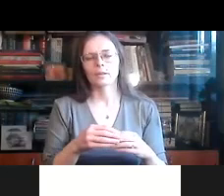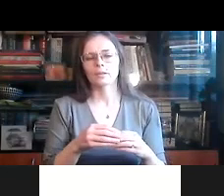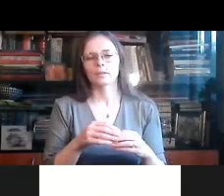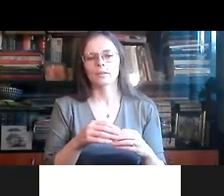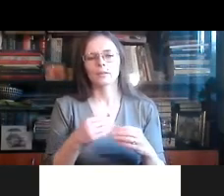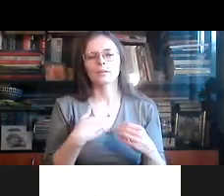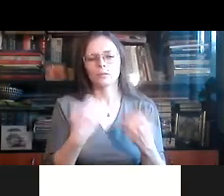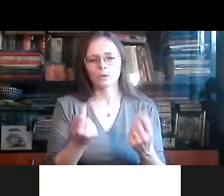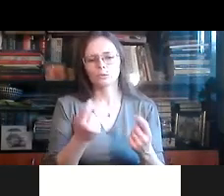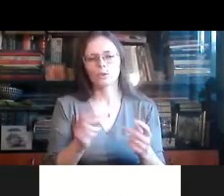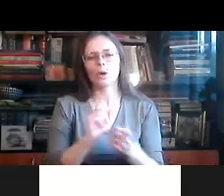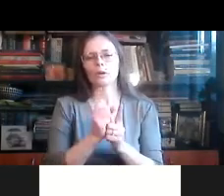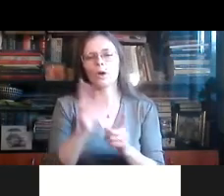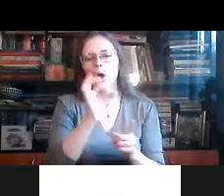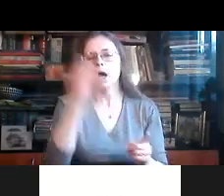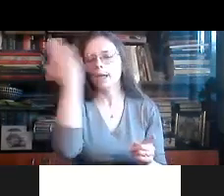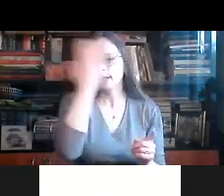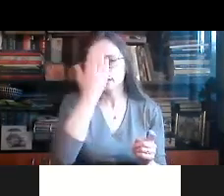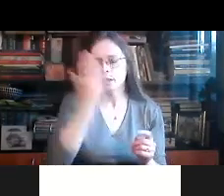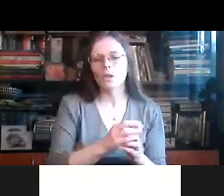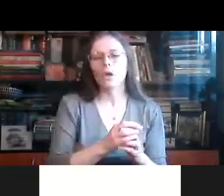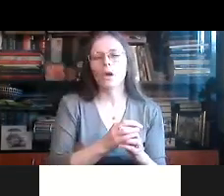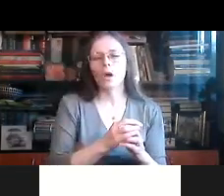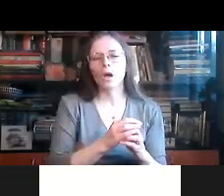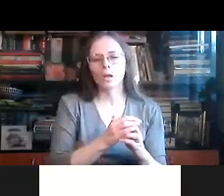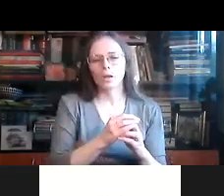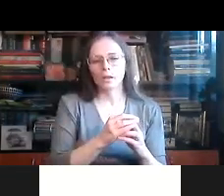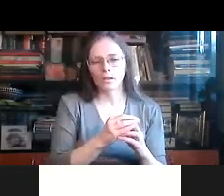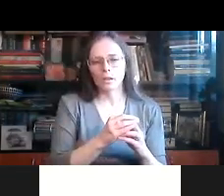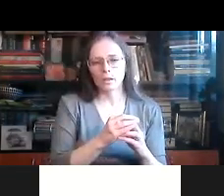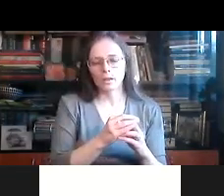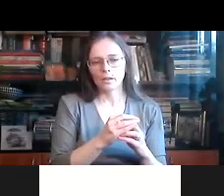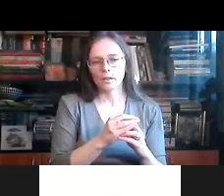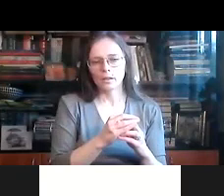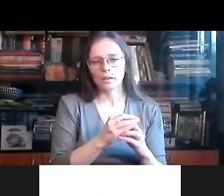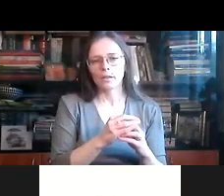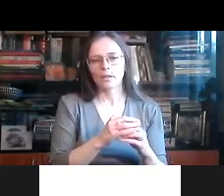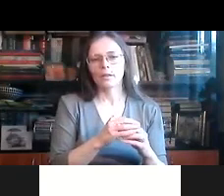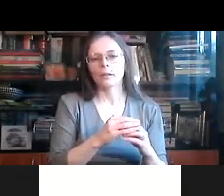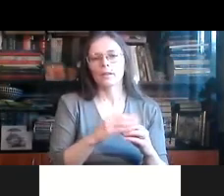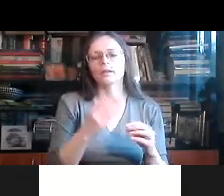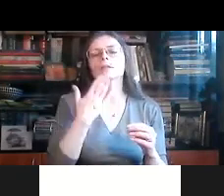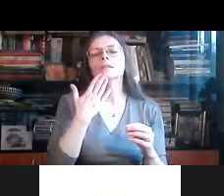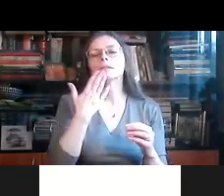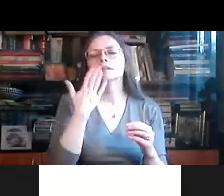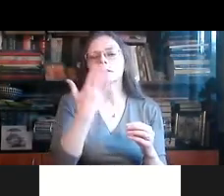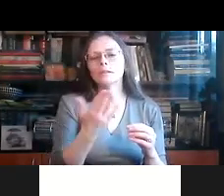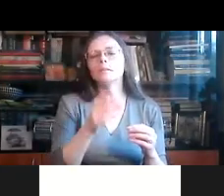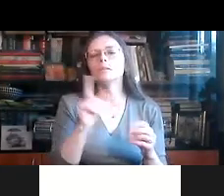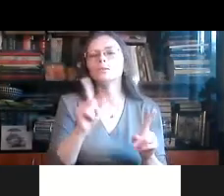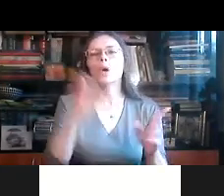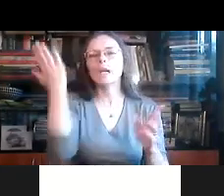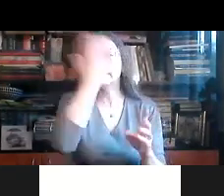кино, вот, оно есть... работает для этого экрана. И преимущество его, то, что оно вот для